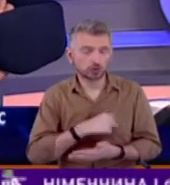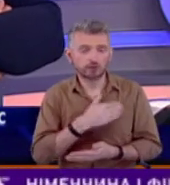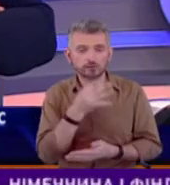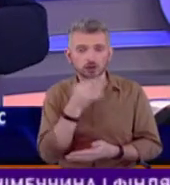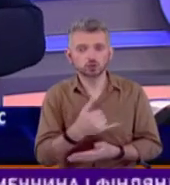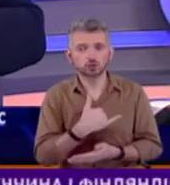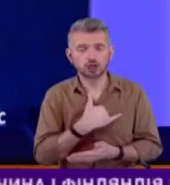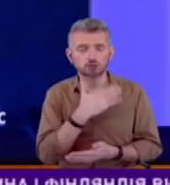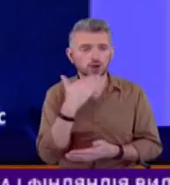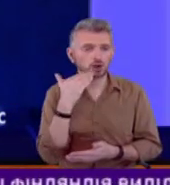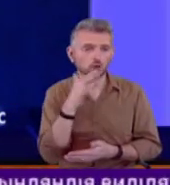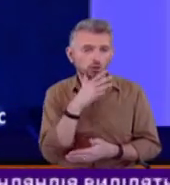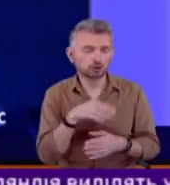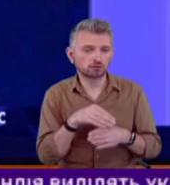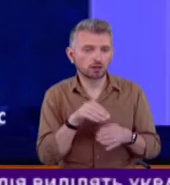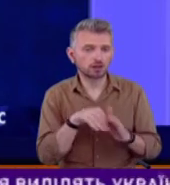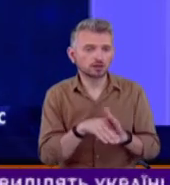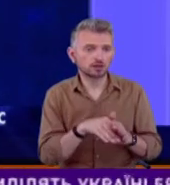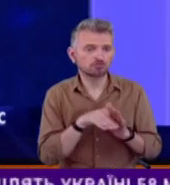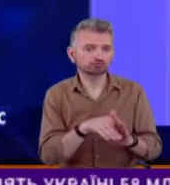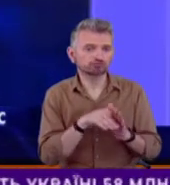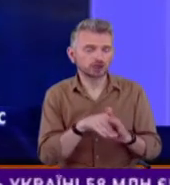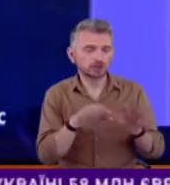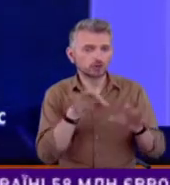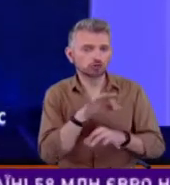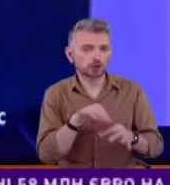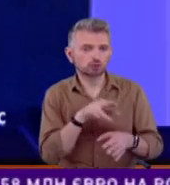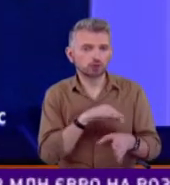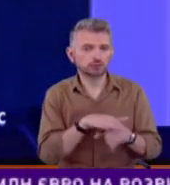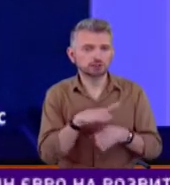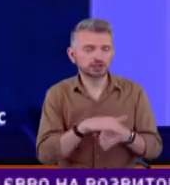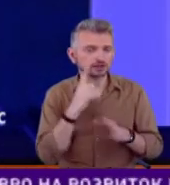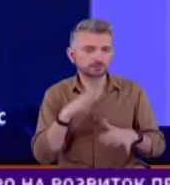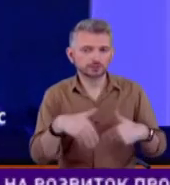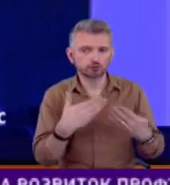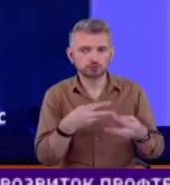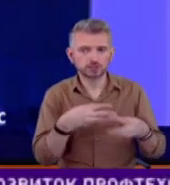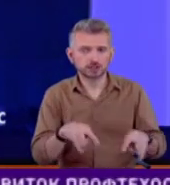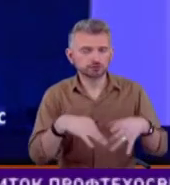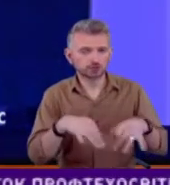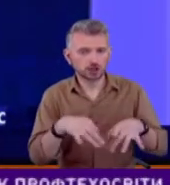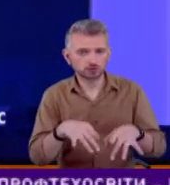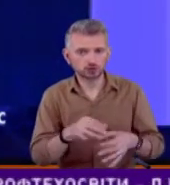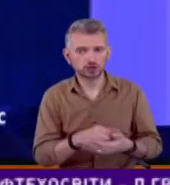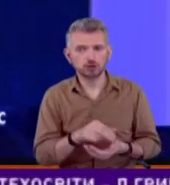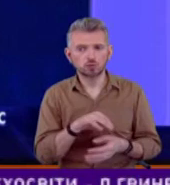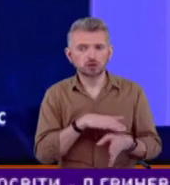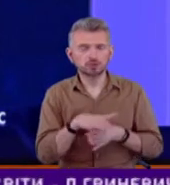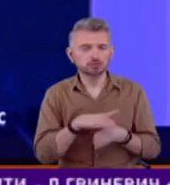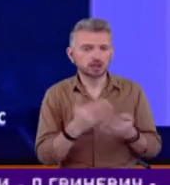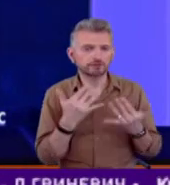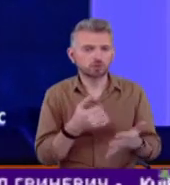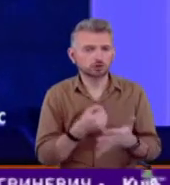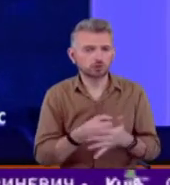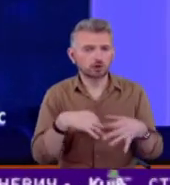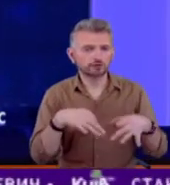нас багато років вже лежить законопроект по імплементації, який ініційовано Міністерством інфраструктури, по імплементації вимог до